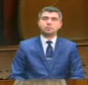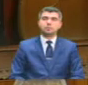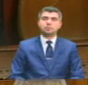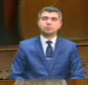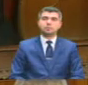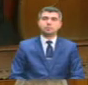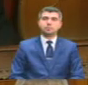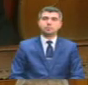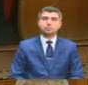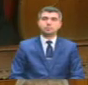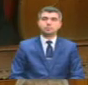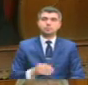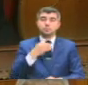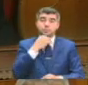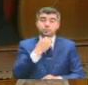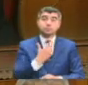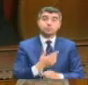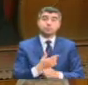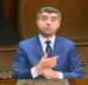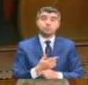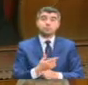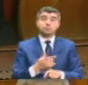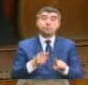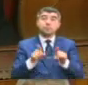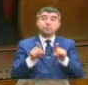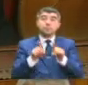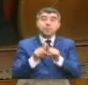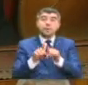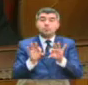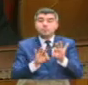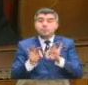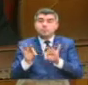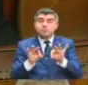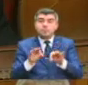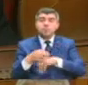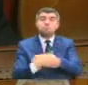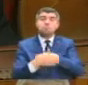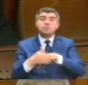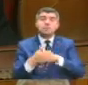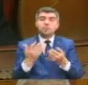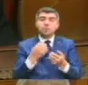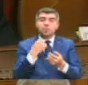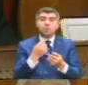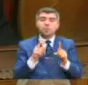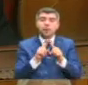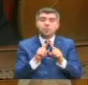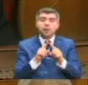سيد الوزير، السؤال لم يكن يتعلق بالمعايير ديال تحديد الطبقة المتوسطة. حنا كنعرفوا